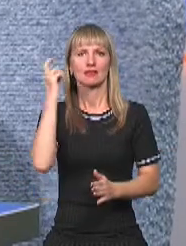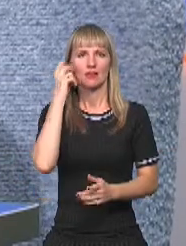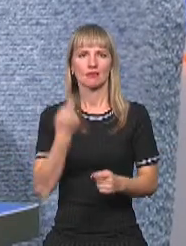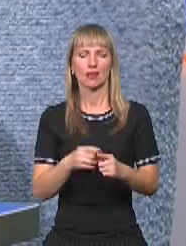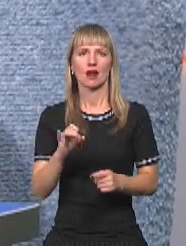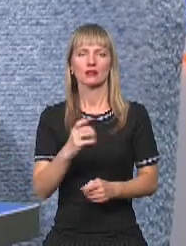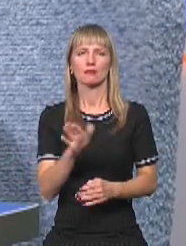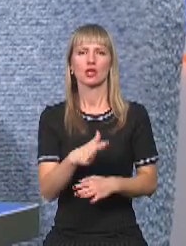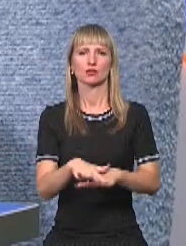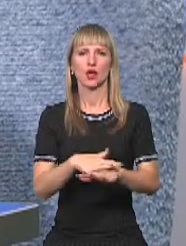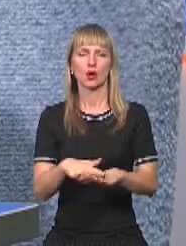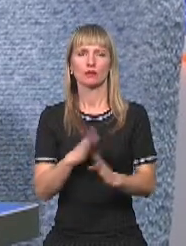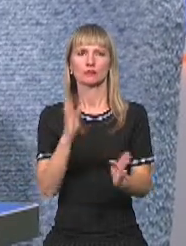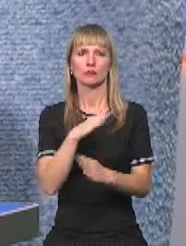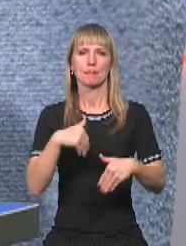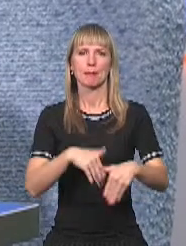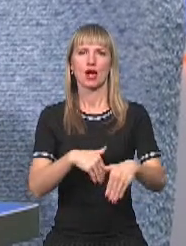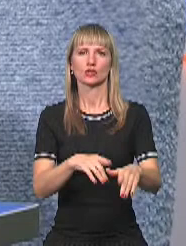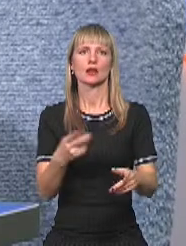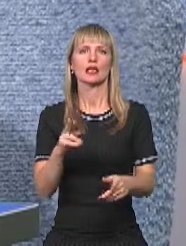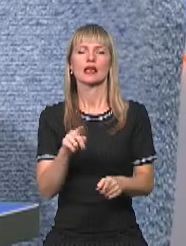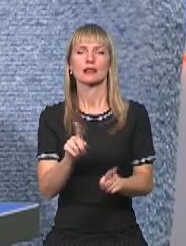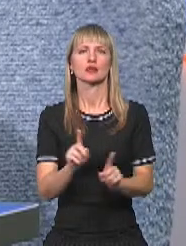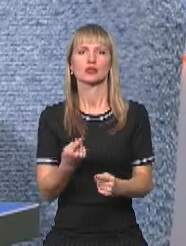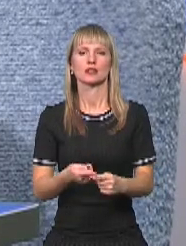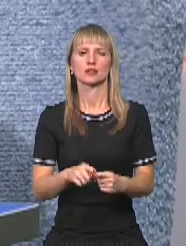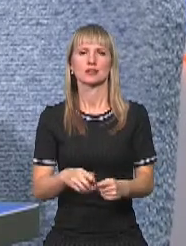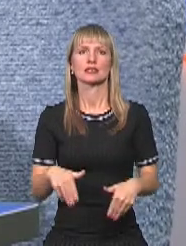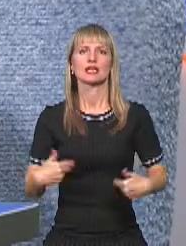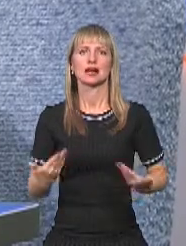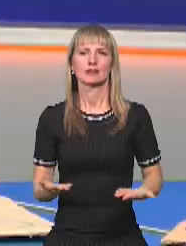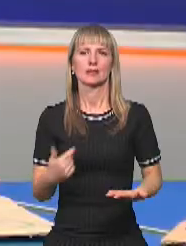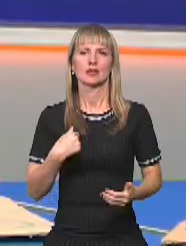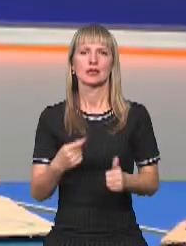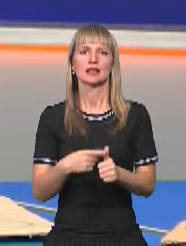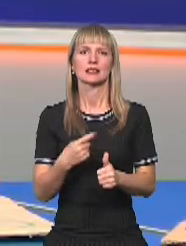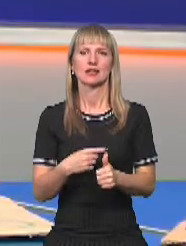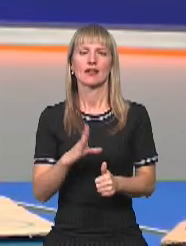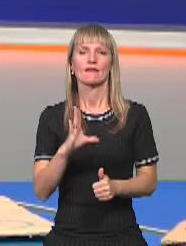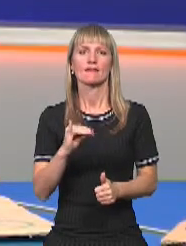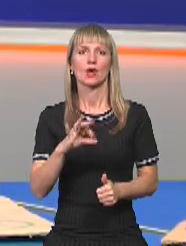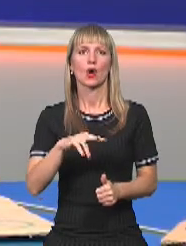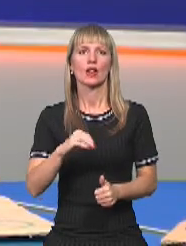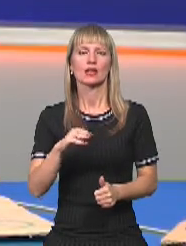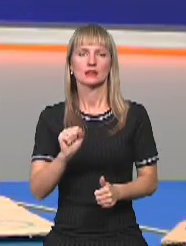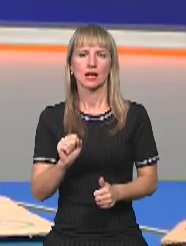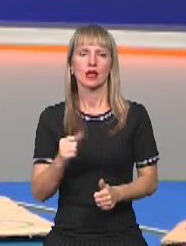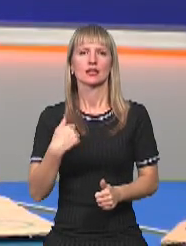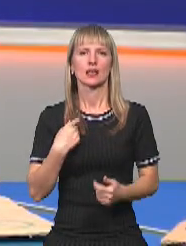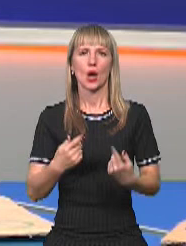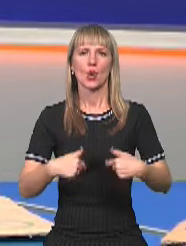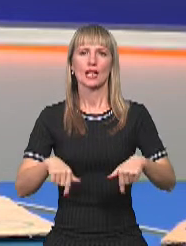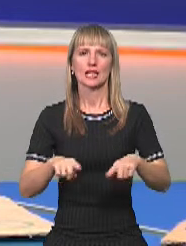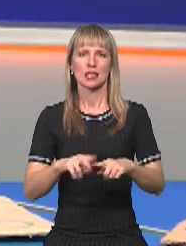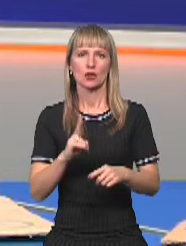разу, а й в міжнародних кліматичних маршах. Да. Отже, для тебе що це і чому? Здравствуйте, мене звуть Віолетта. Я